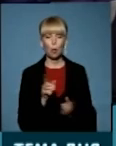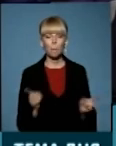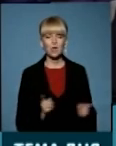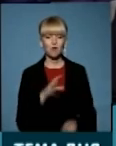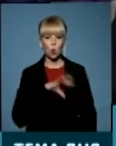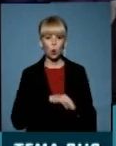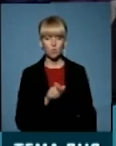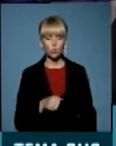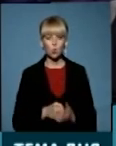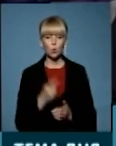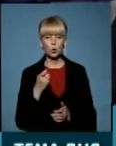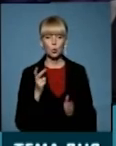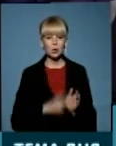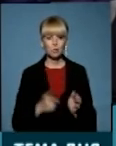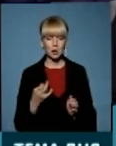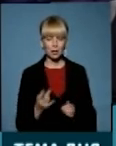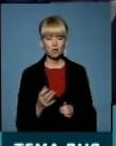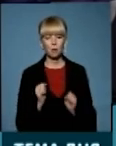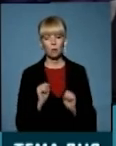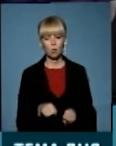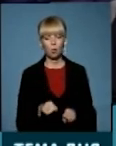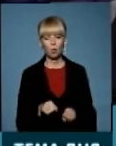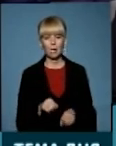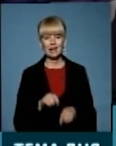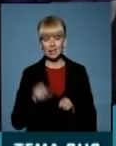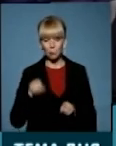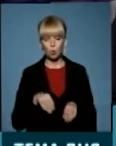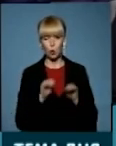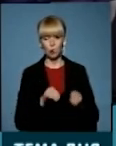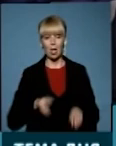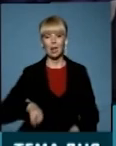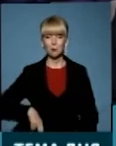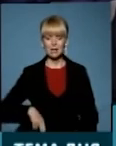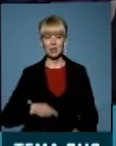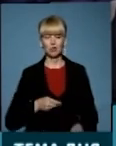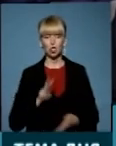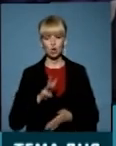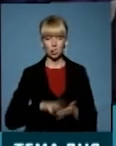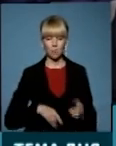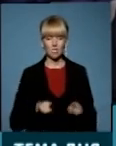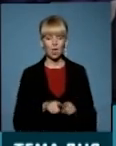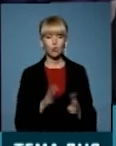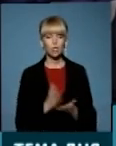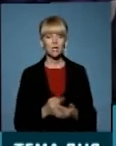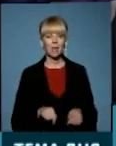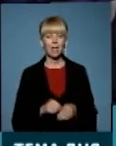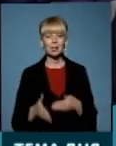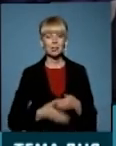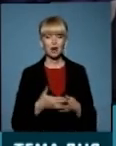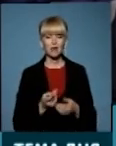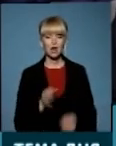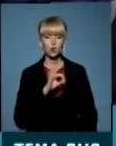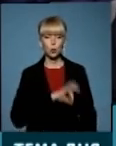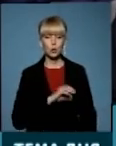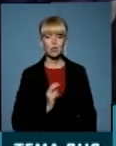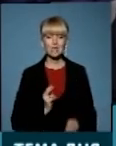до 170 гривень інспектор може накласти такий адміністративний штраф. Також є така санкція, як